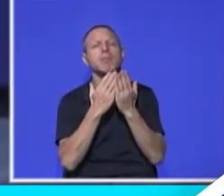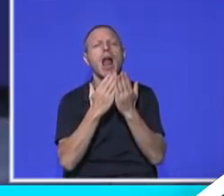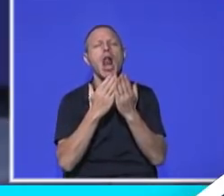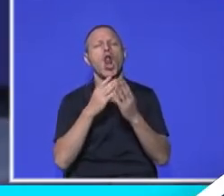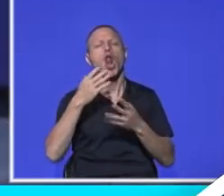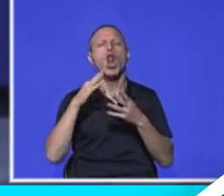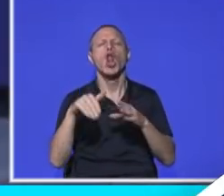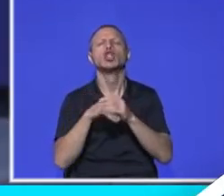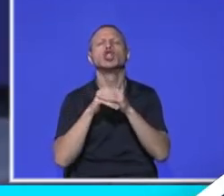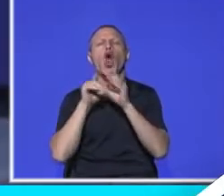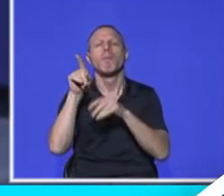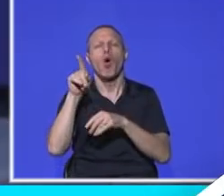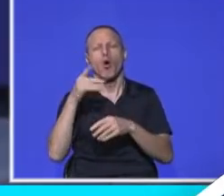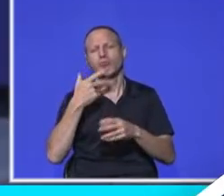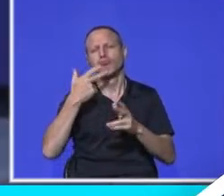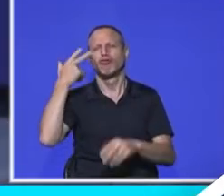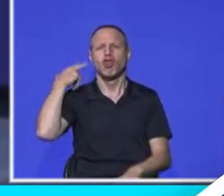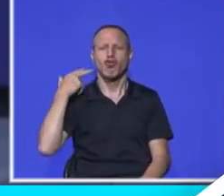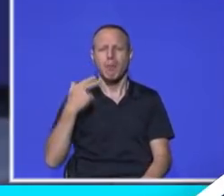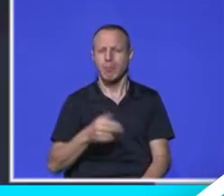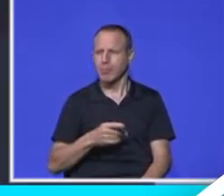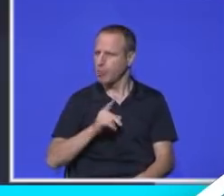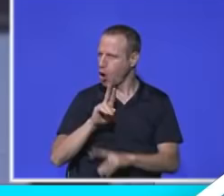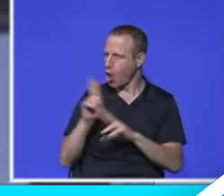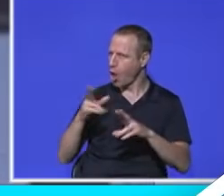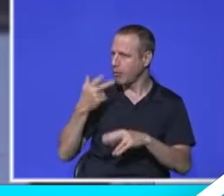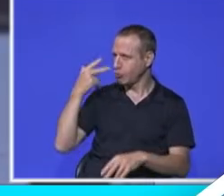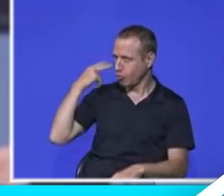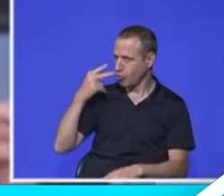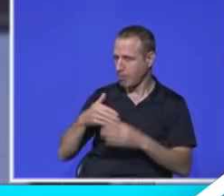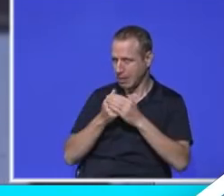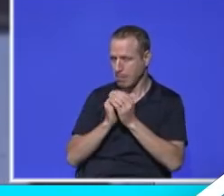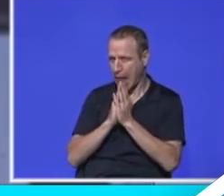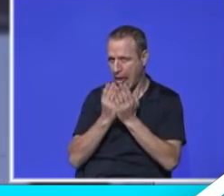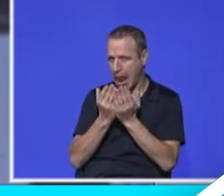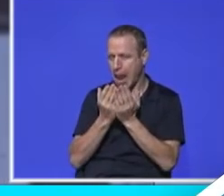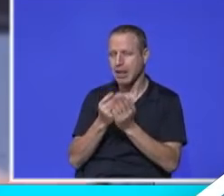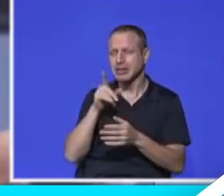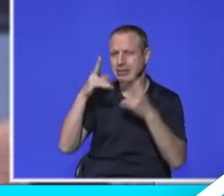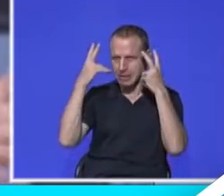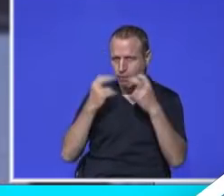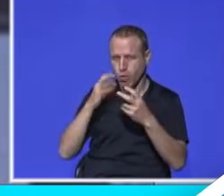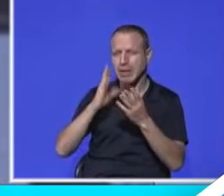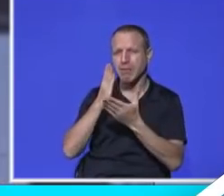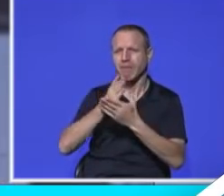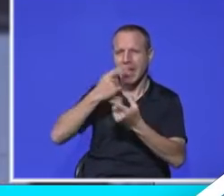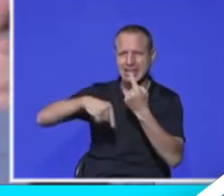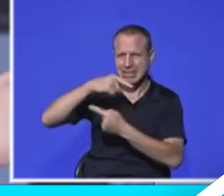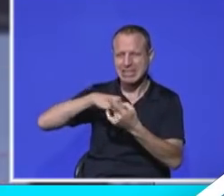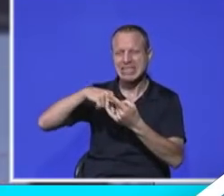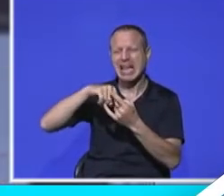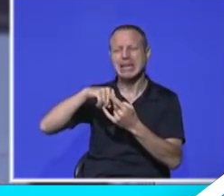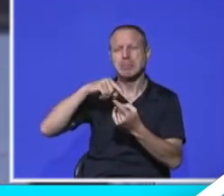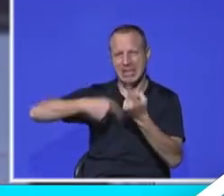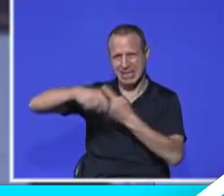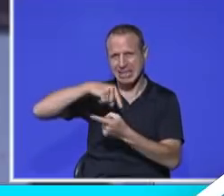לשלומו משלשום. לא רק שמתפלל לשלומו משלשום, אני חושב שזה בכלל צפוי לנו עוד איזושהי, אם כבר ספין, אז אם כבר שחריר, אז זה